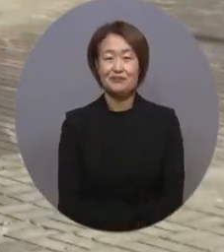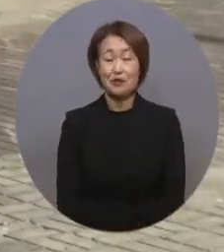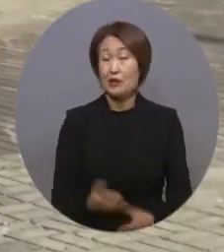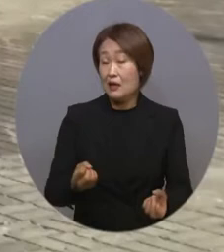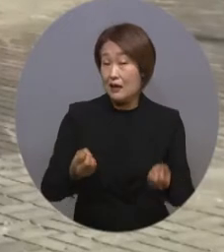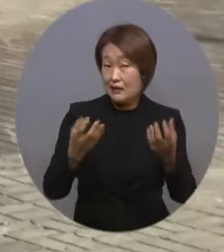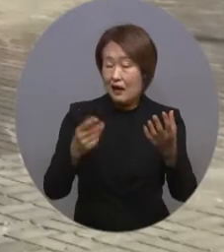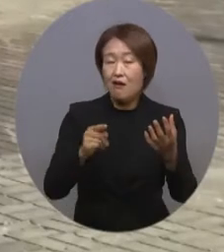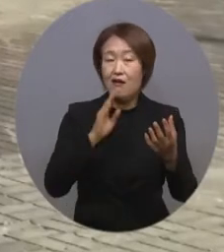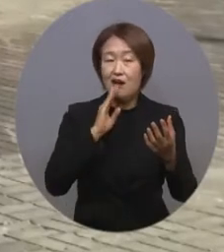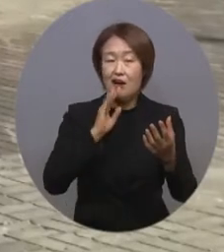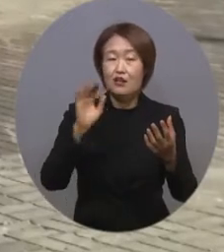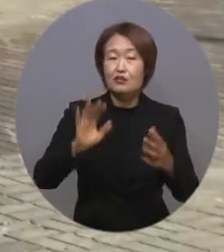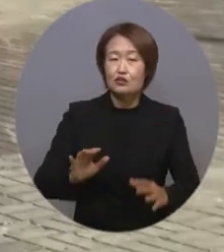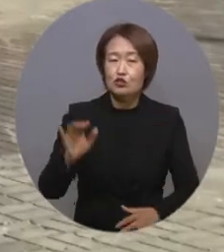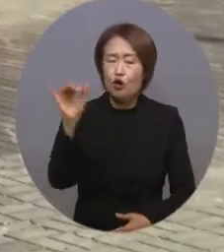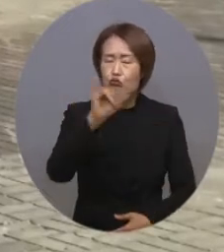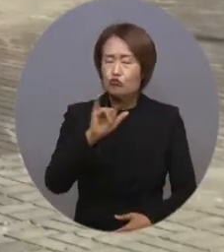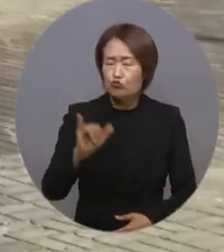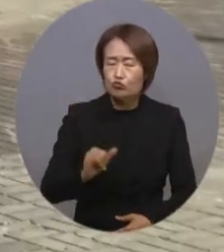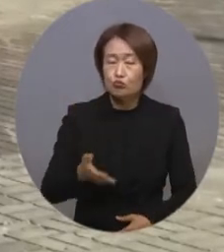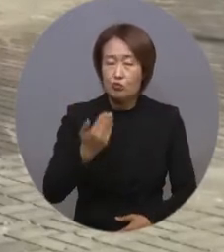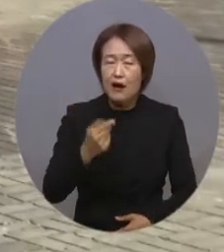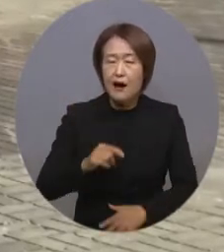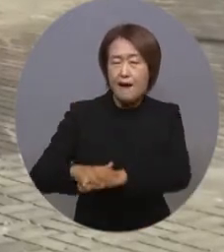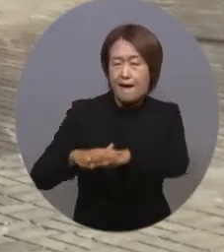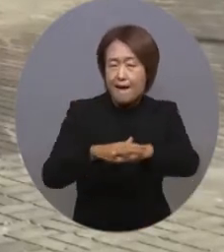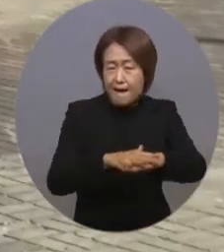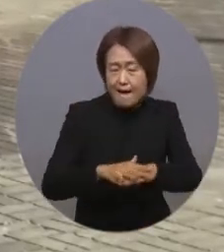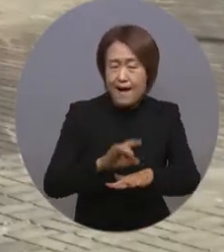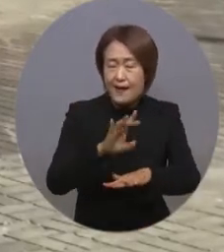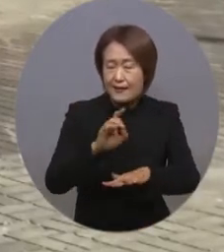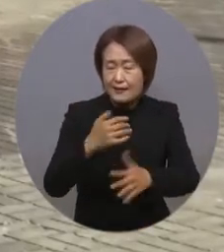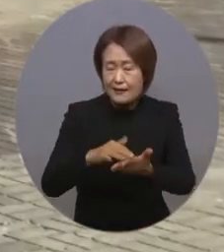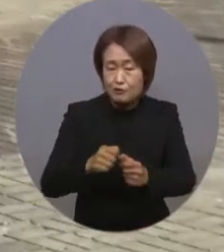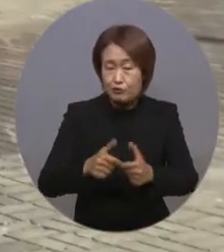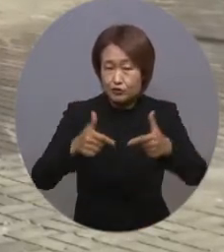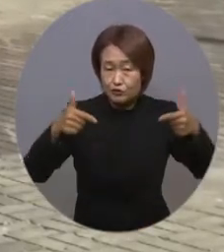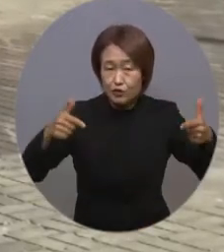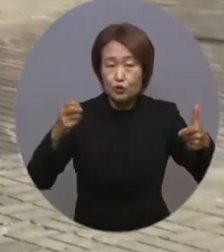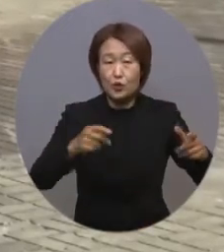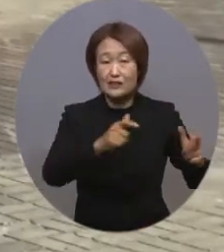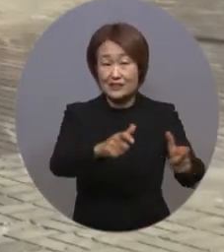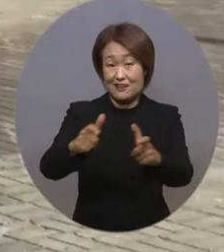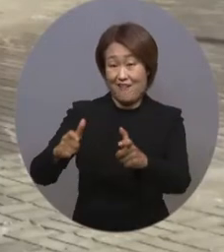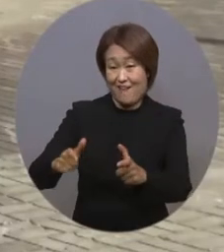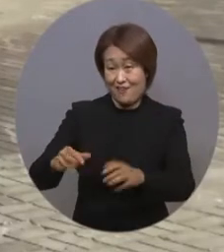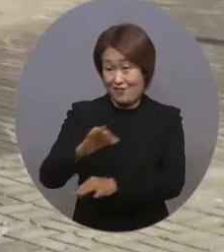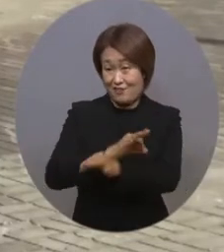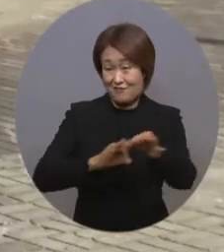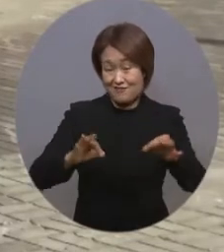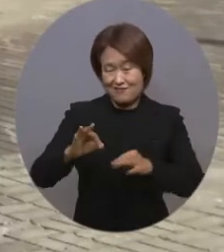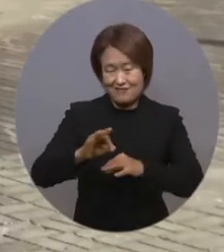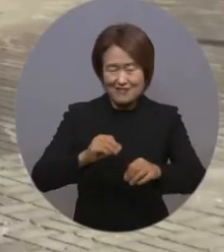통해 전북 식품 산업의 국제적인 네트워크 확장과 아울러 전북 지역 경제 활성화를